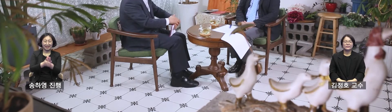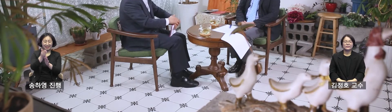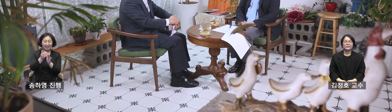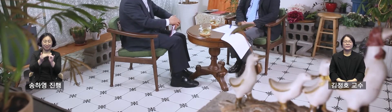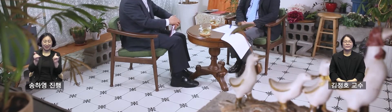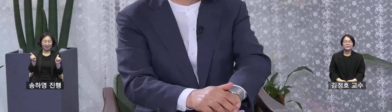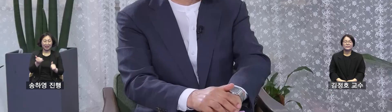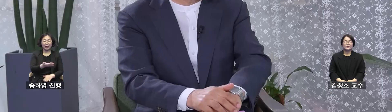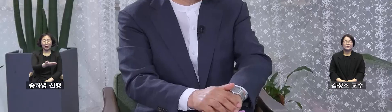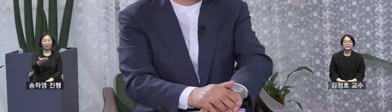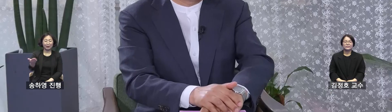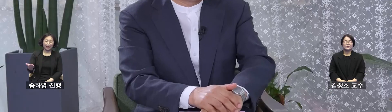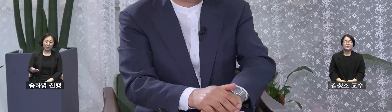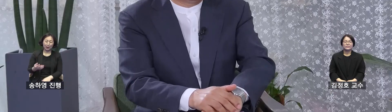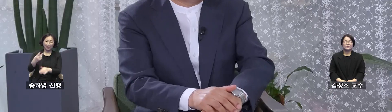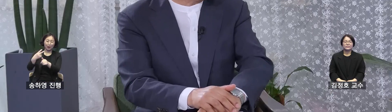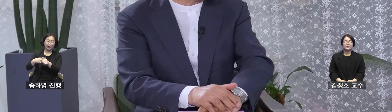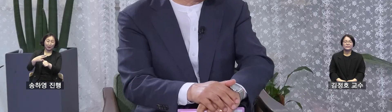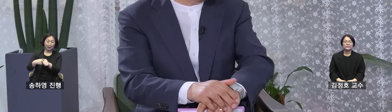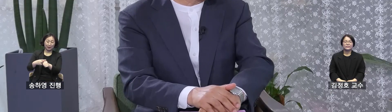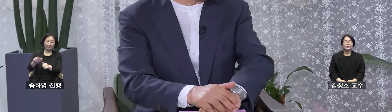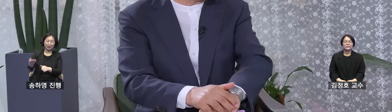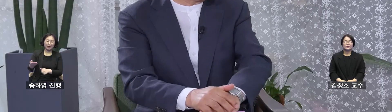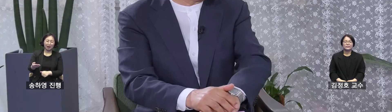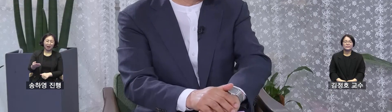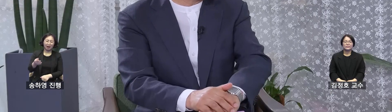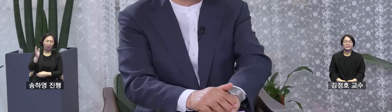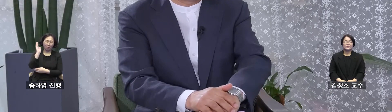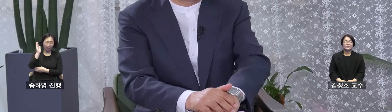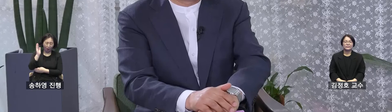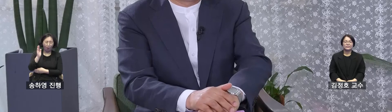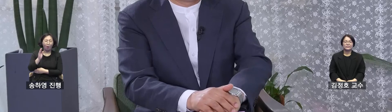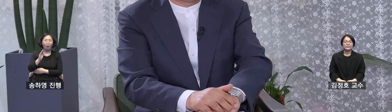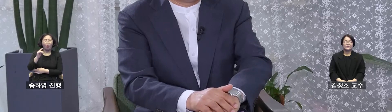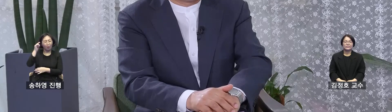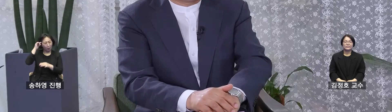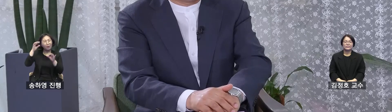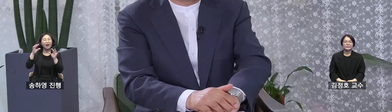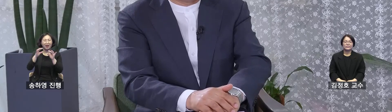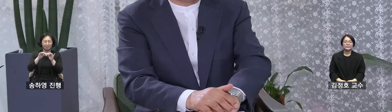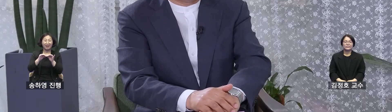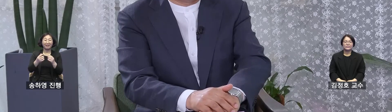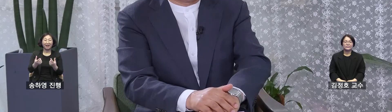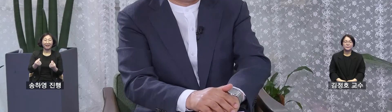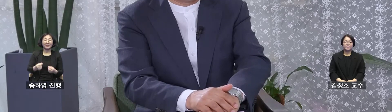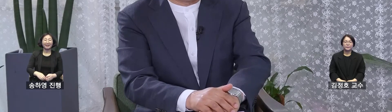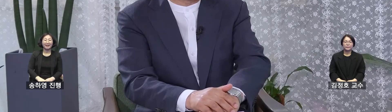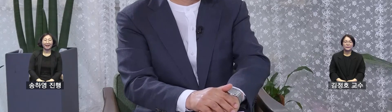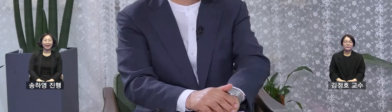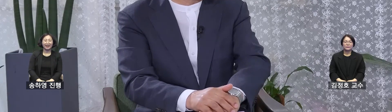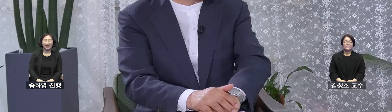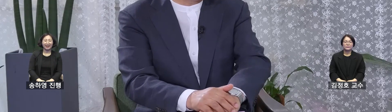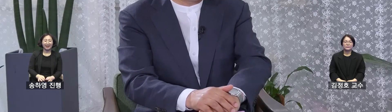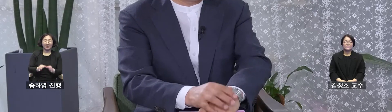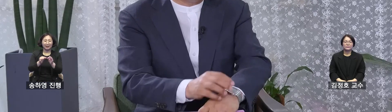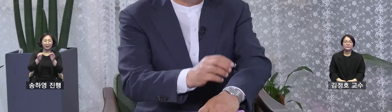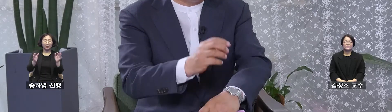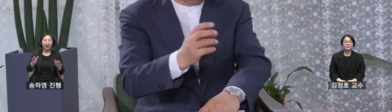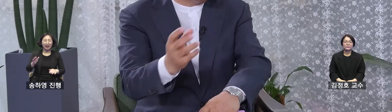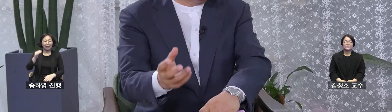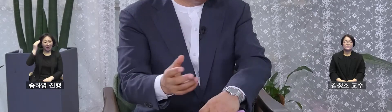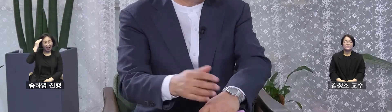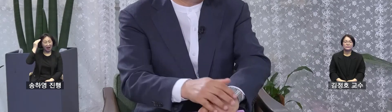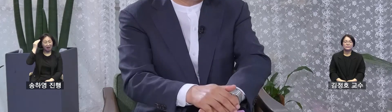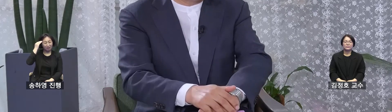여러분들께서 교수님 말씀에 많이 공감했을 것 같아요. 그동안 우리나라 인공지능, 아니 뭐